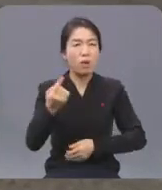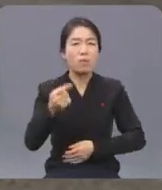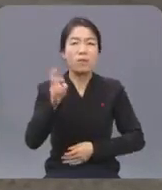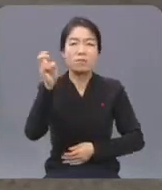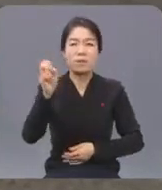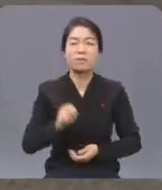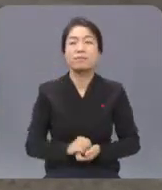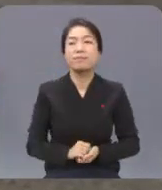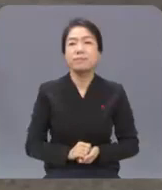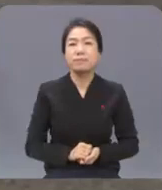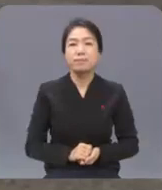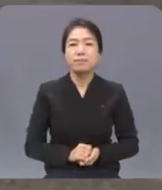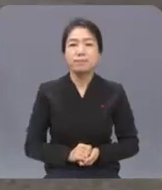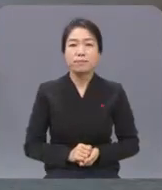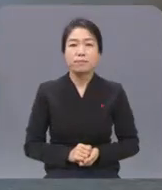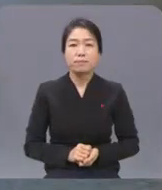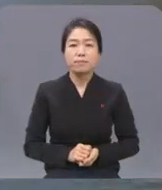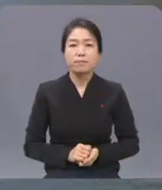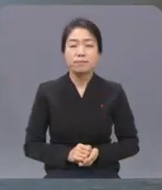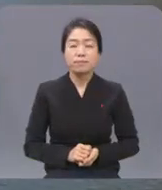보도입니다.